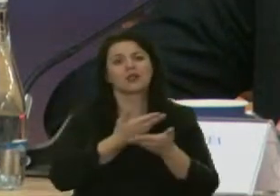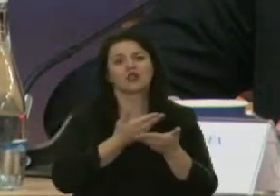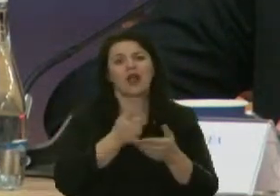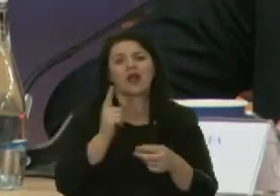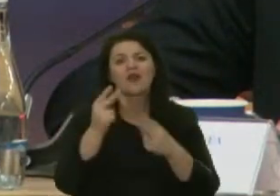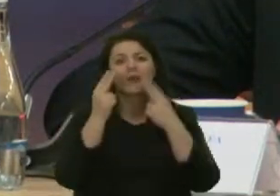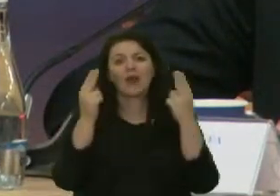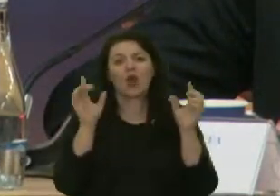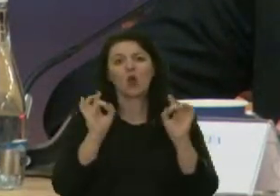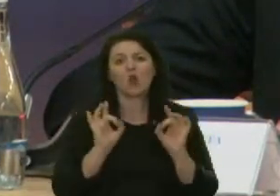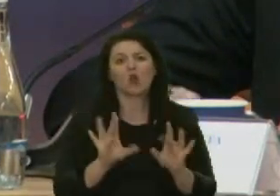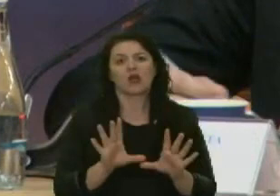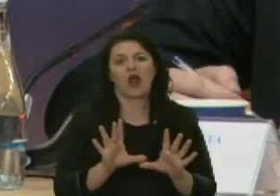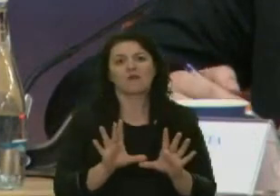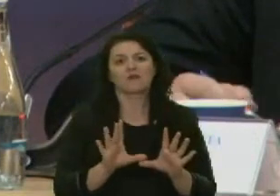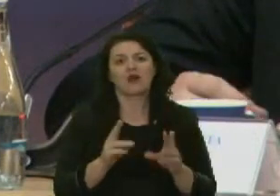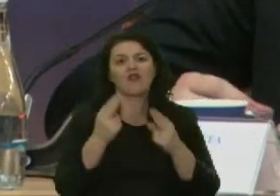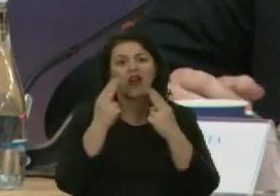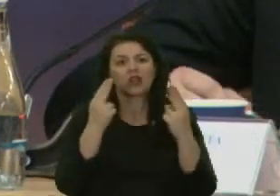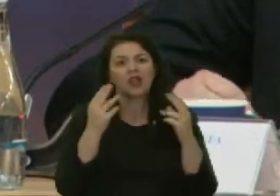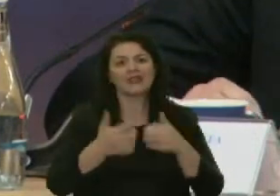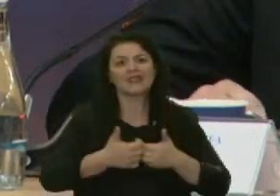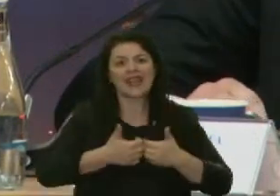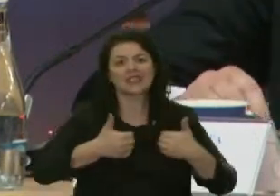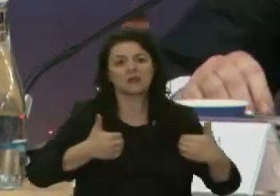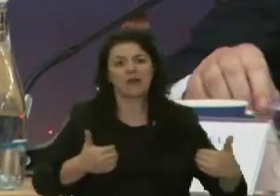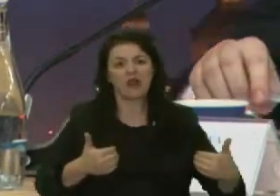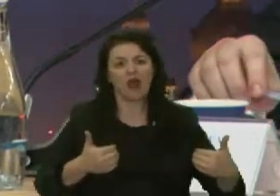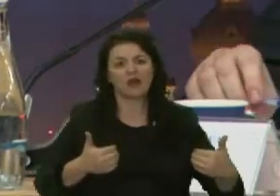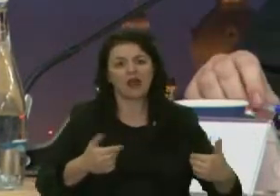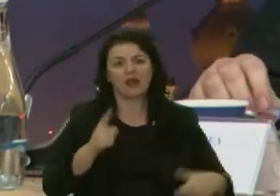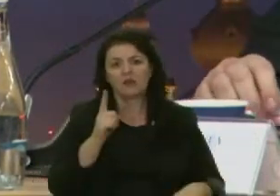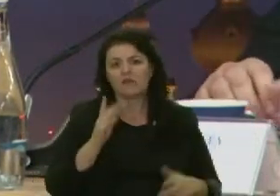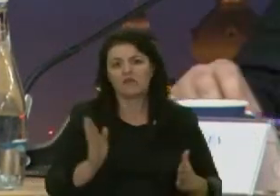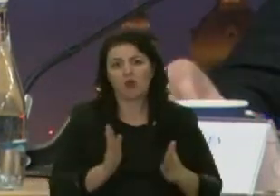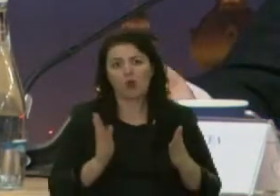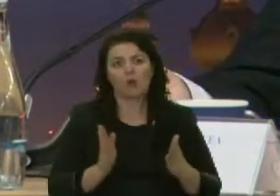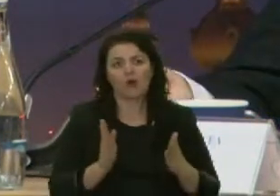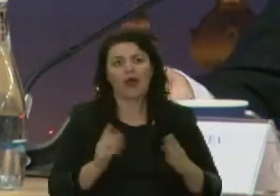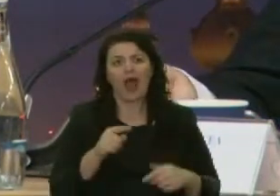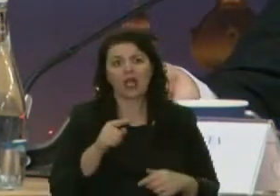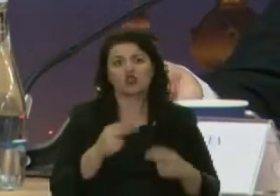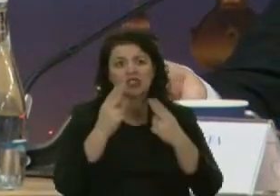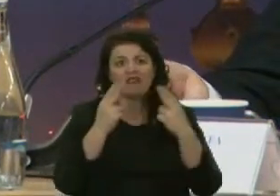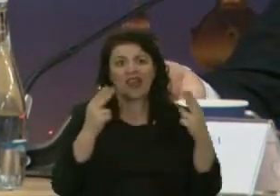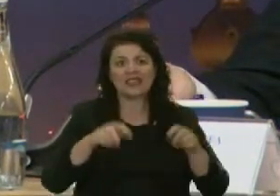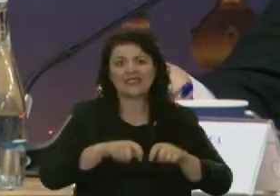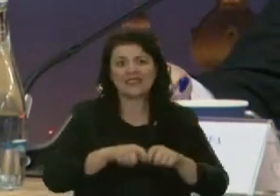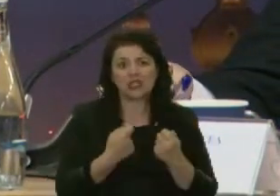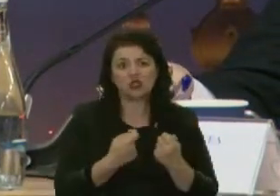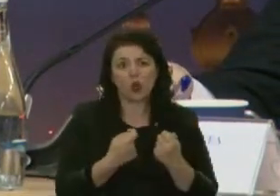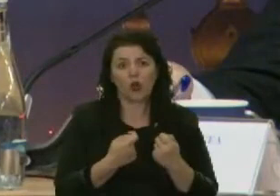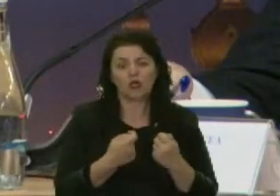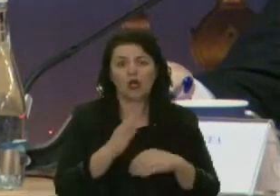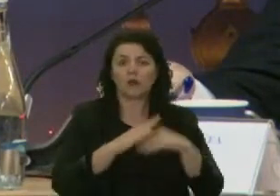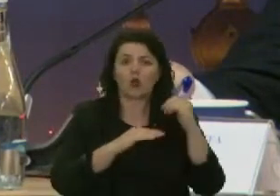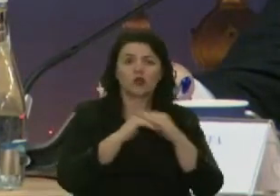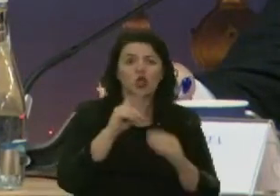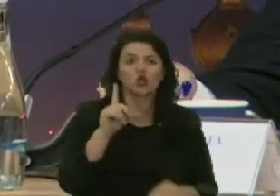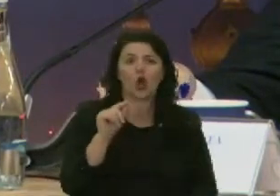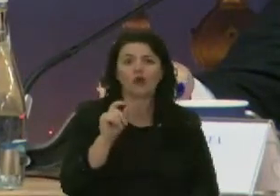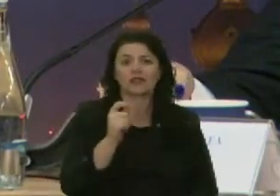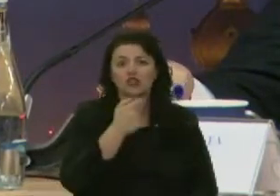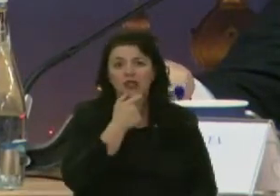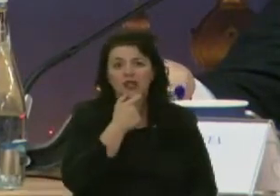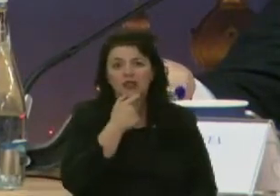duc la ură aceste valori duc la dezbinare pe care le promovează Domnul aceste valori distrug ceea ce am construit în ultimii 20 de ani Poate